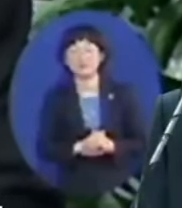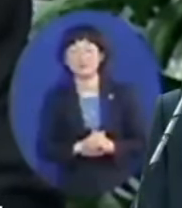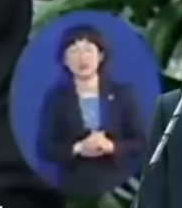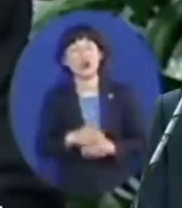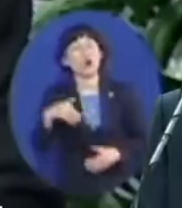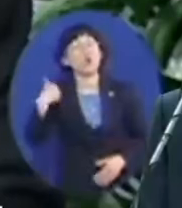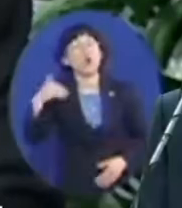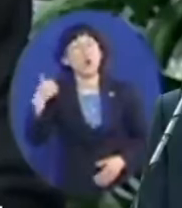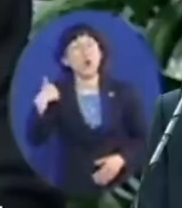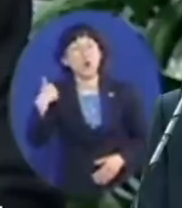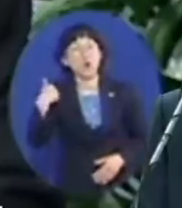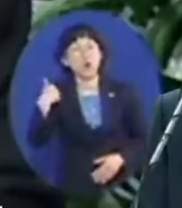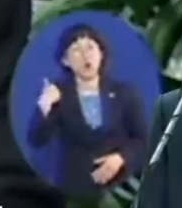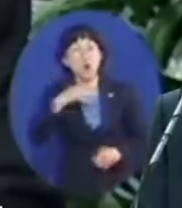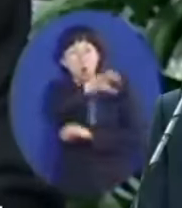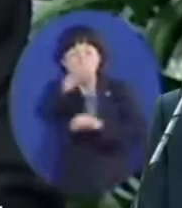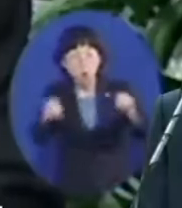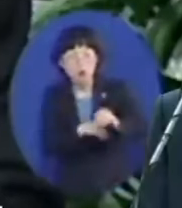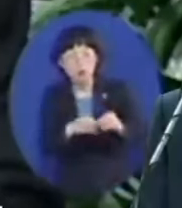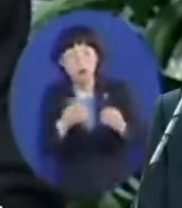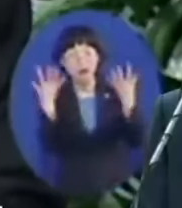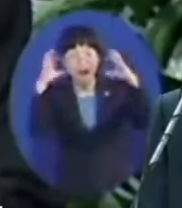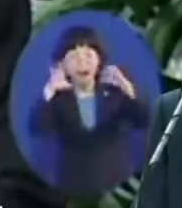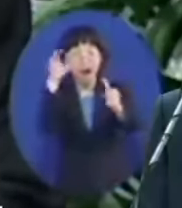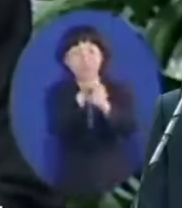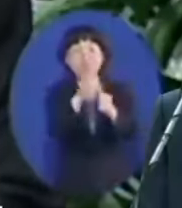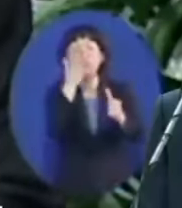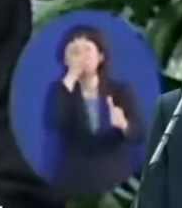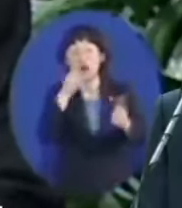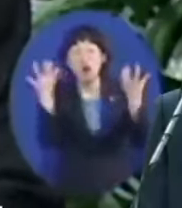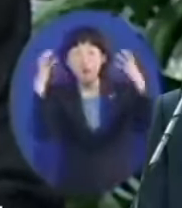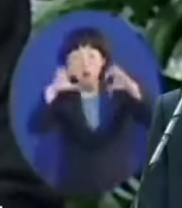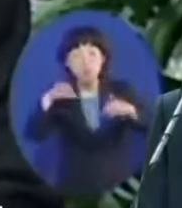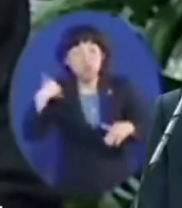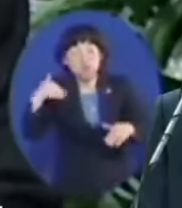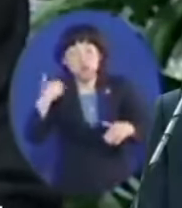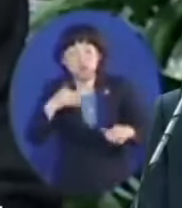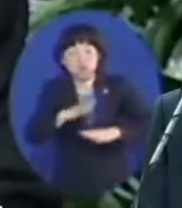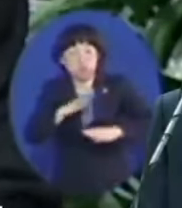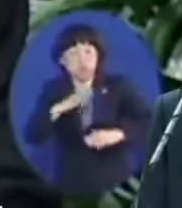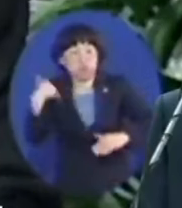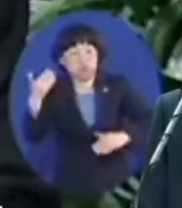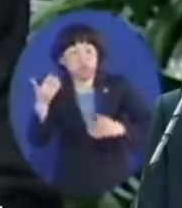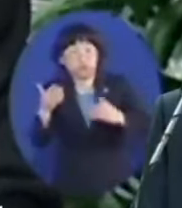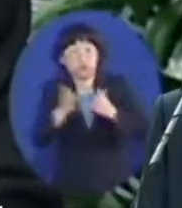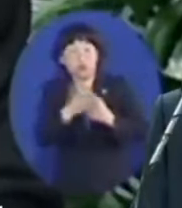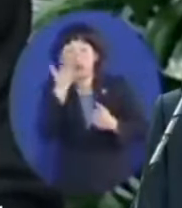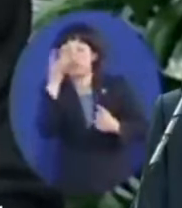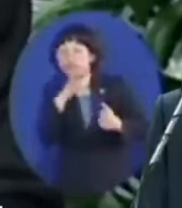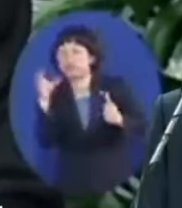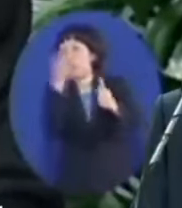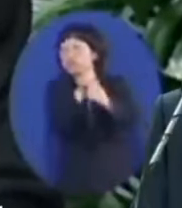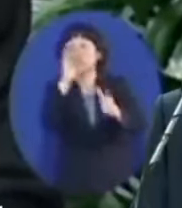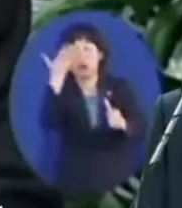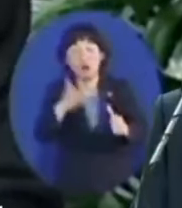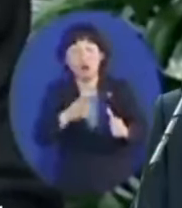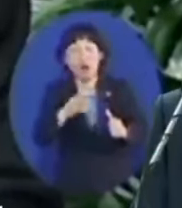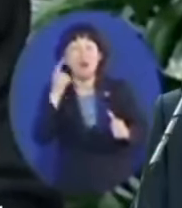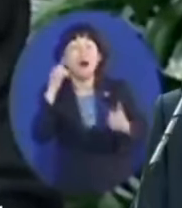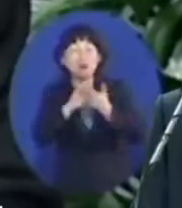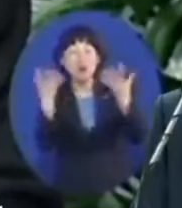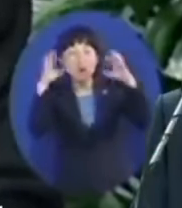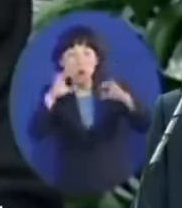모르는 놈이 범 잡는다는 말이 있지 않습니까? 범이 무슨 줄 모르고 달라들어서 범을 잡아요. 범이 무슨 줄 알면 아예 범이